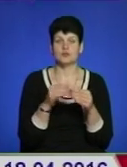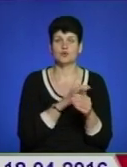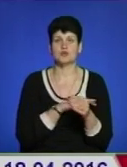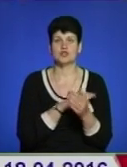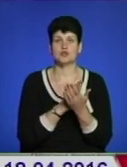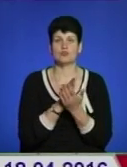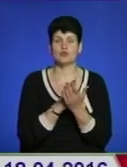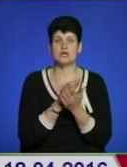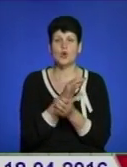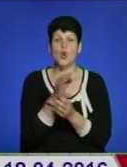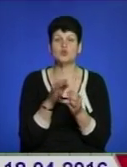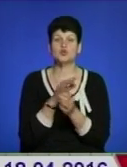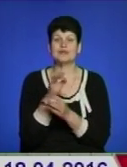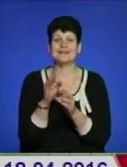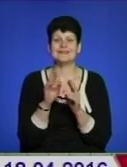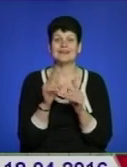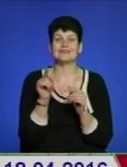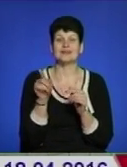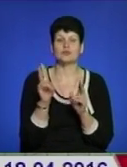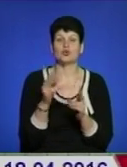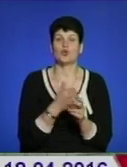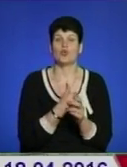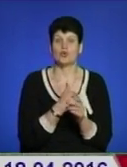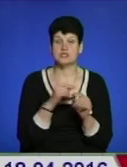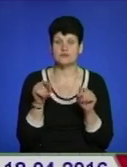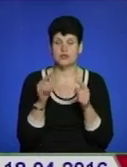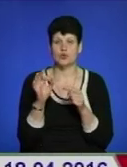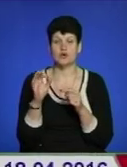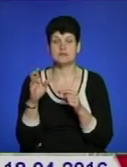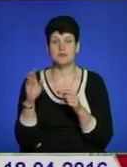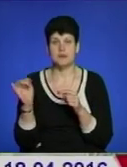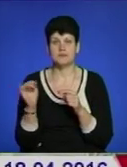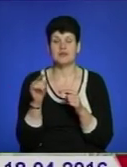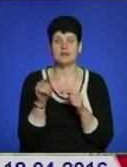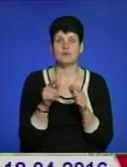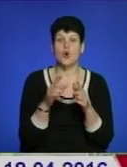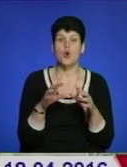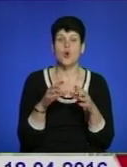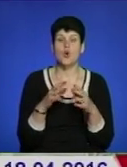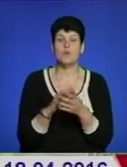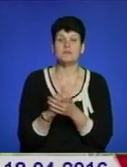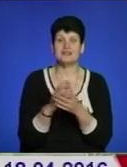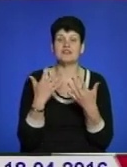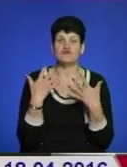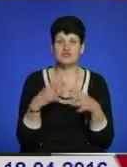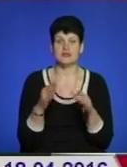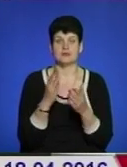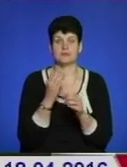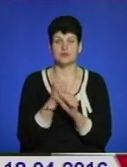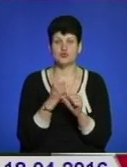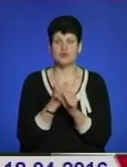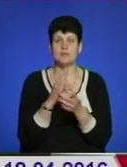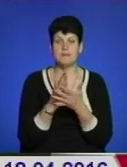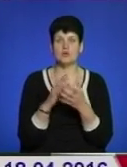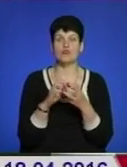послуги та консультації як тим, хто лише бажає створити ОСББ, так і об'єднанням, які вже функціонують та стикаються з